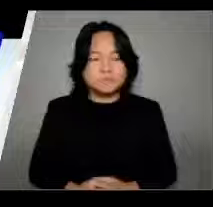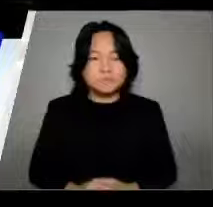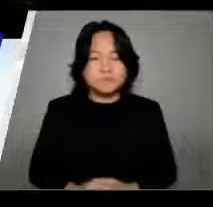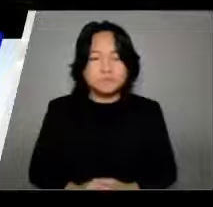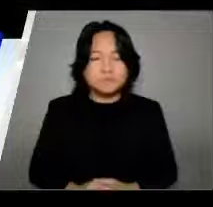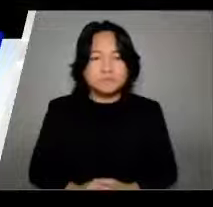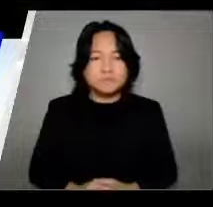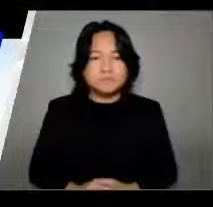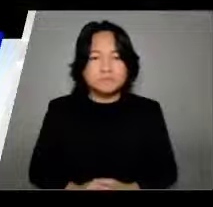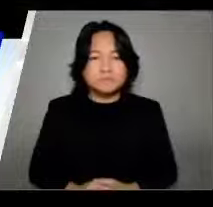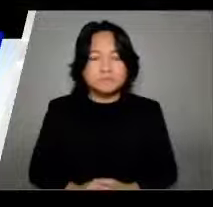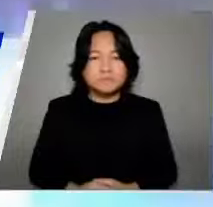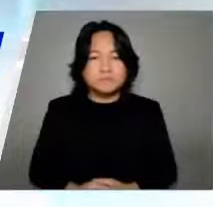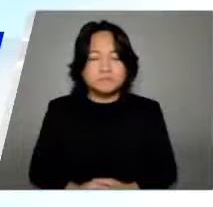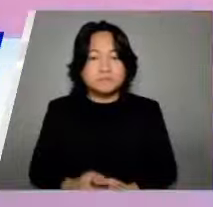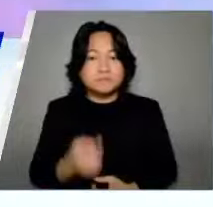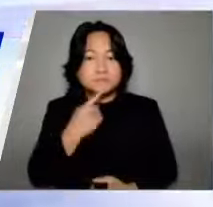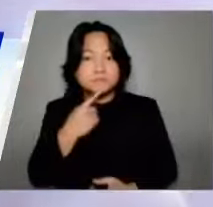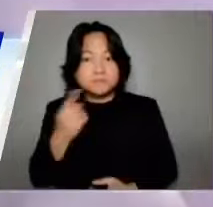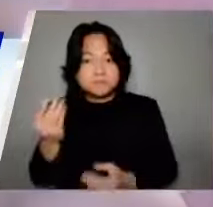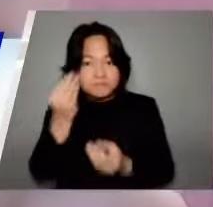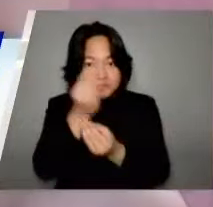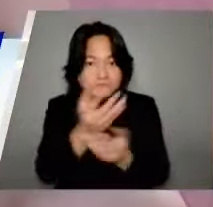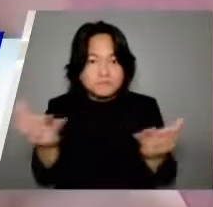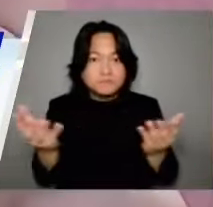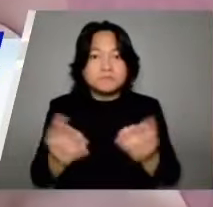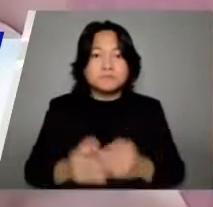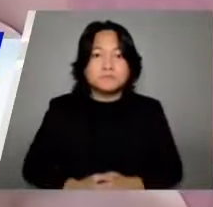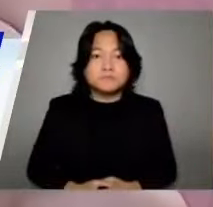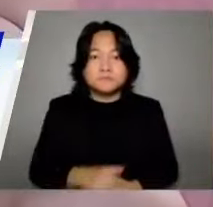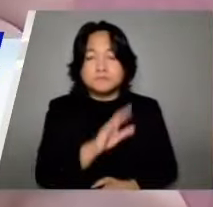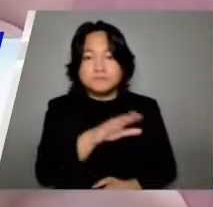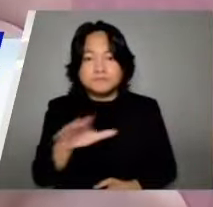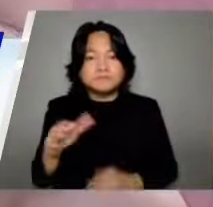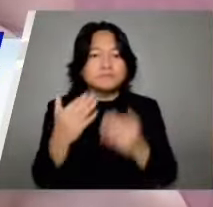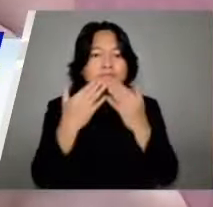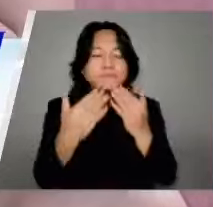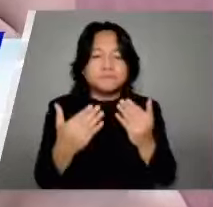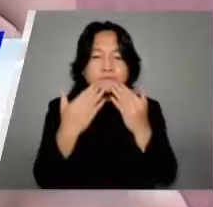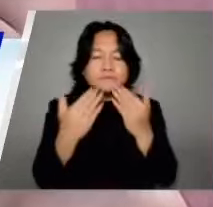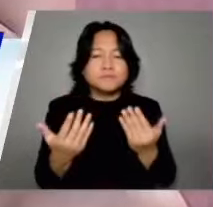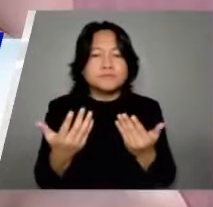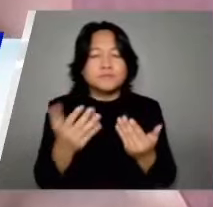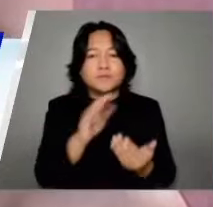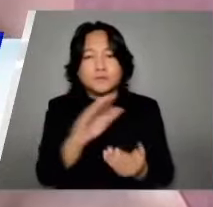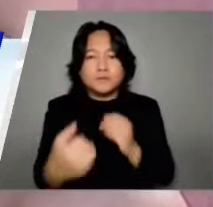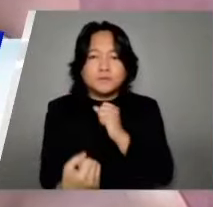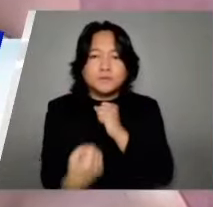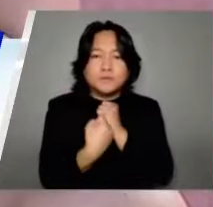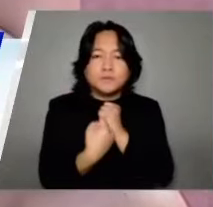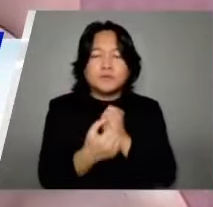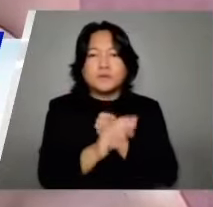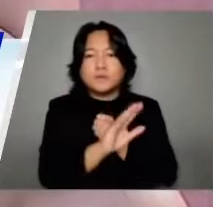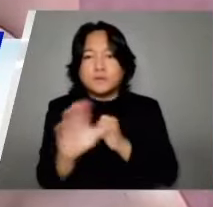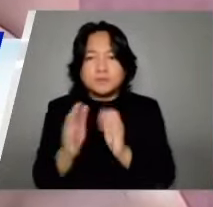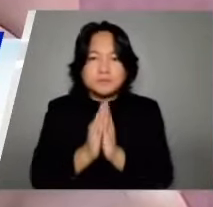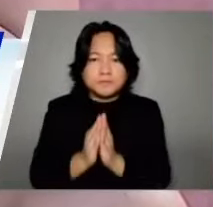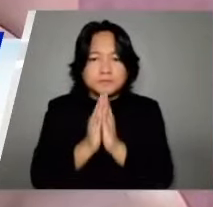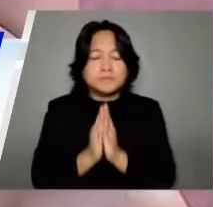Mensahe ni Elrin sa mga kababayan. Thank you po sa lahat ng support nyo, sa lahat ng prayers po. At